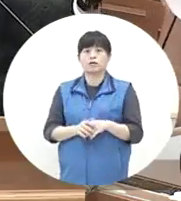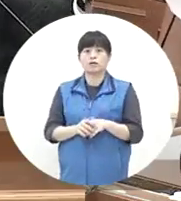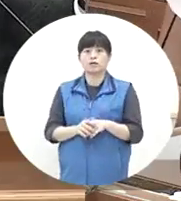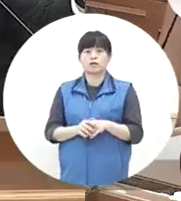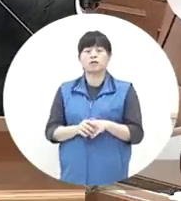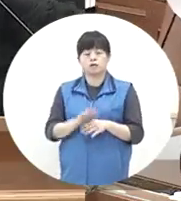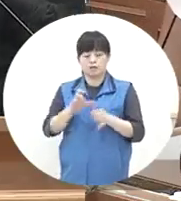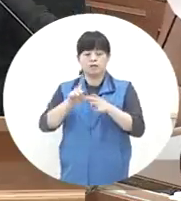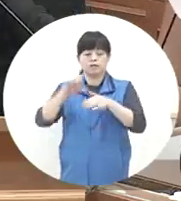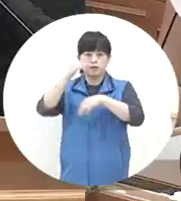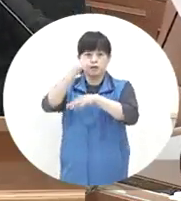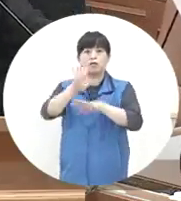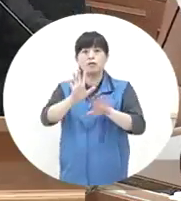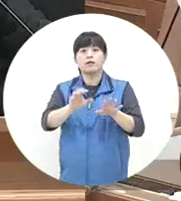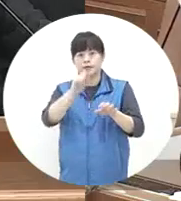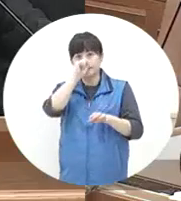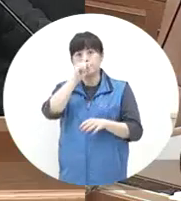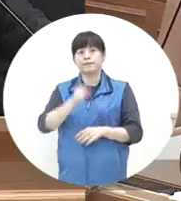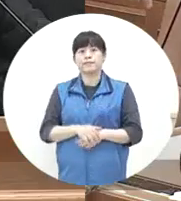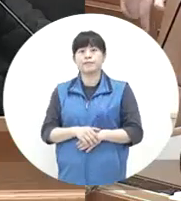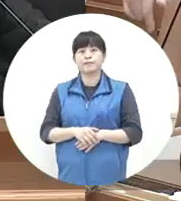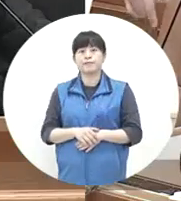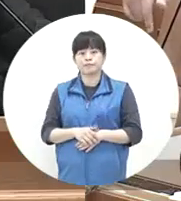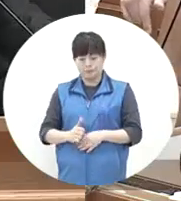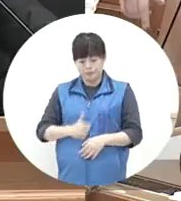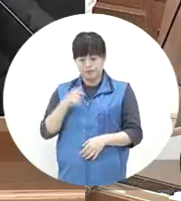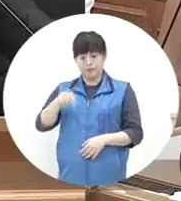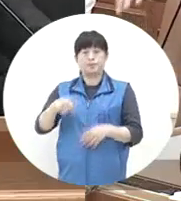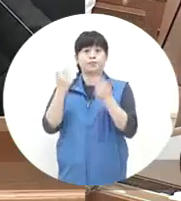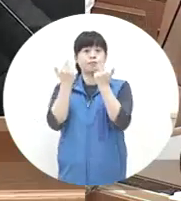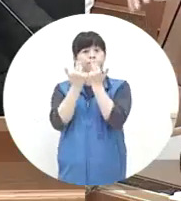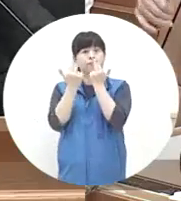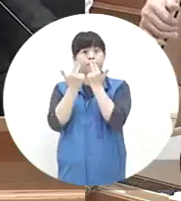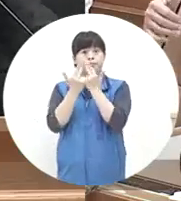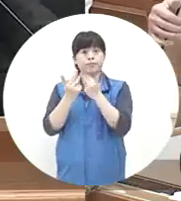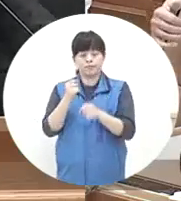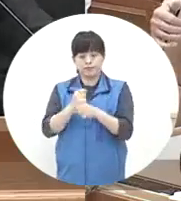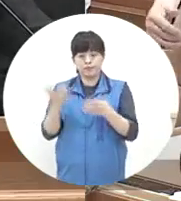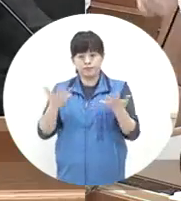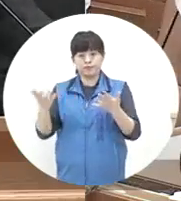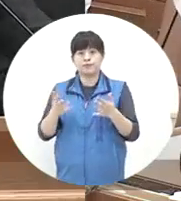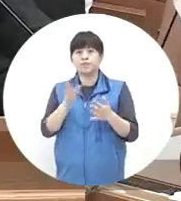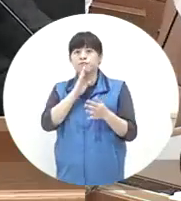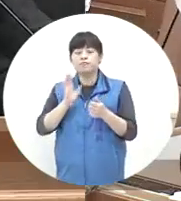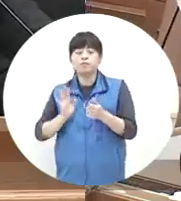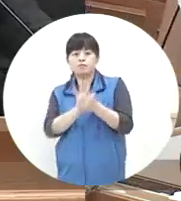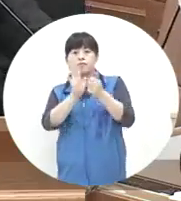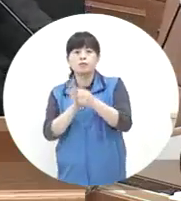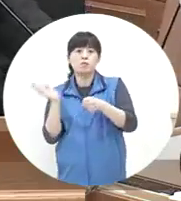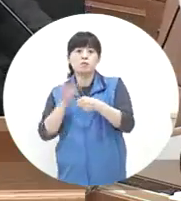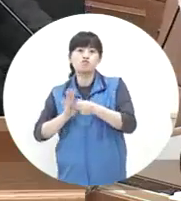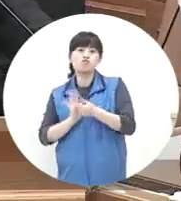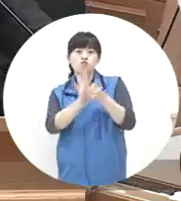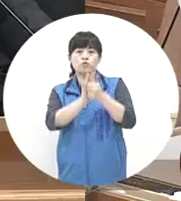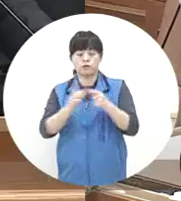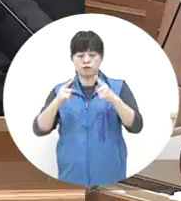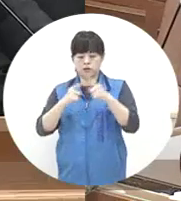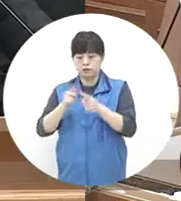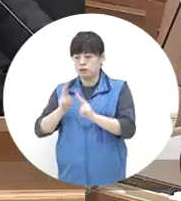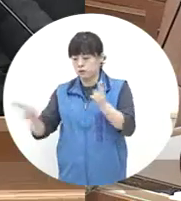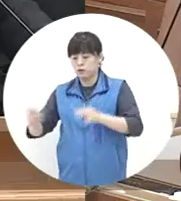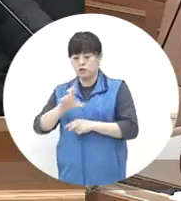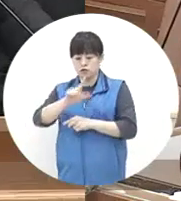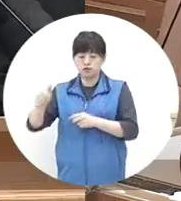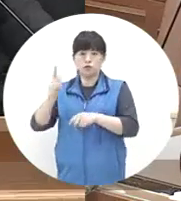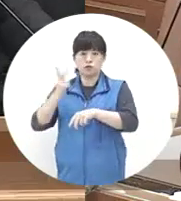的。好来， 动员汇报。 事实上，新北啊，做的事情是后援，包括人力动员、物力、科